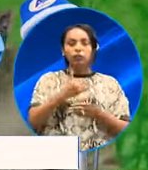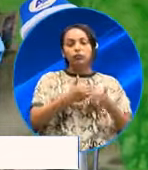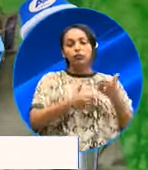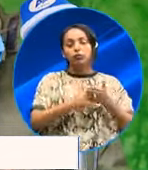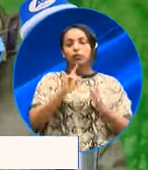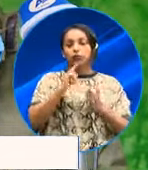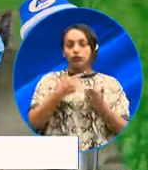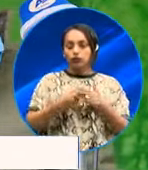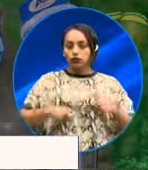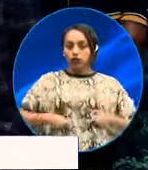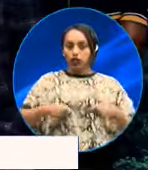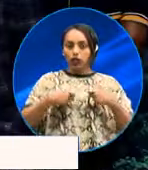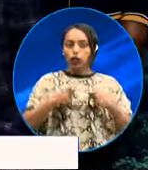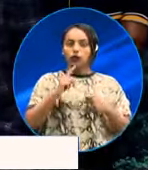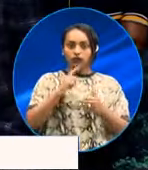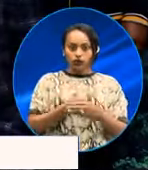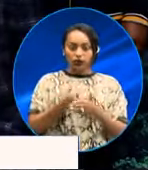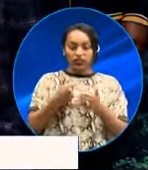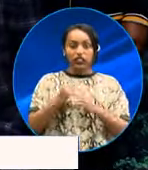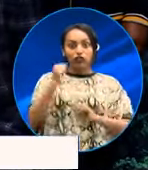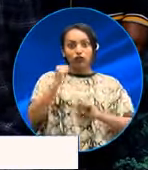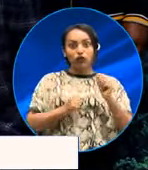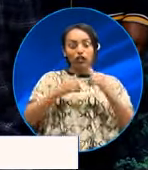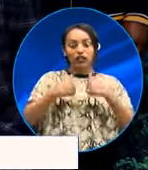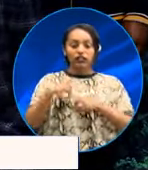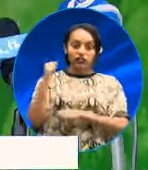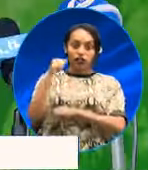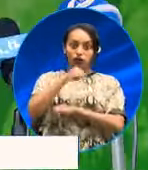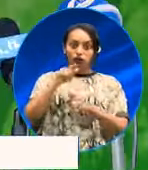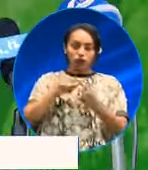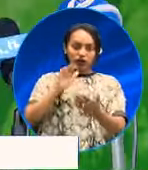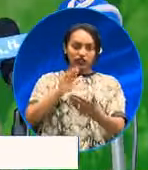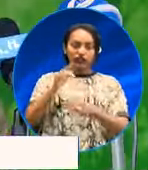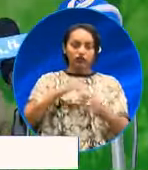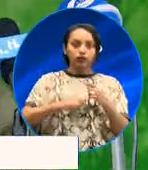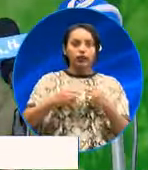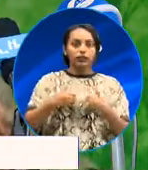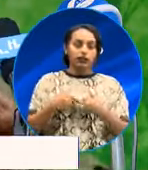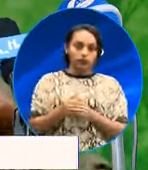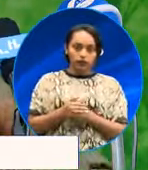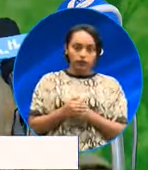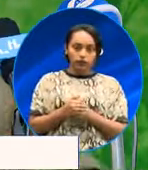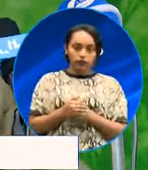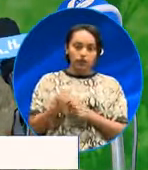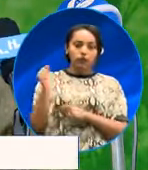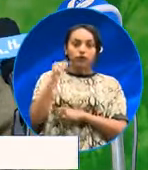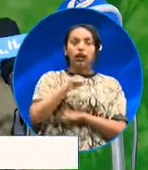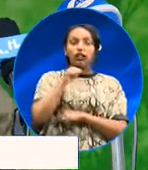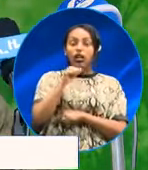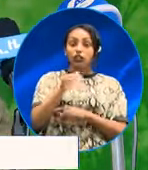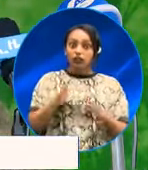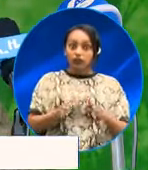የምንገነባበት ነው፣ ህይወት ነው። እንፎካከራለን። ያሸነፈ ወደፊት ይመጣል።